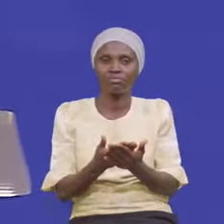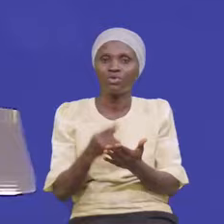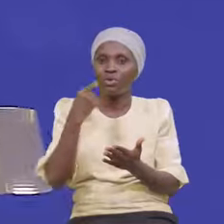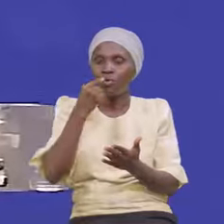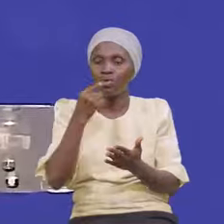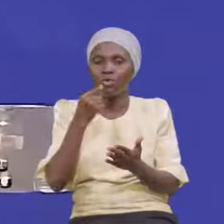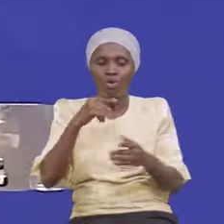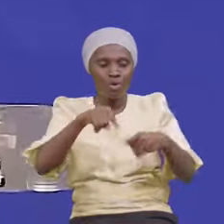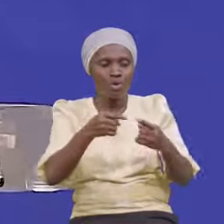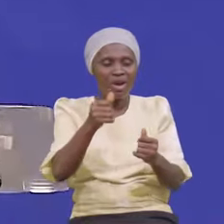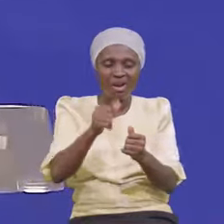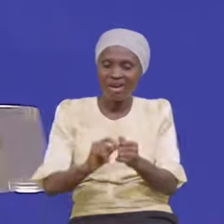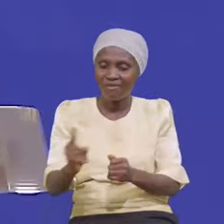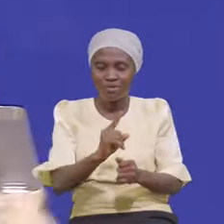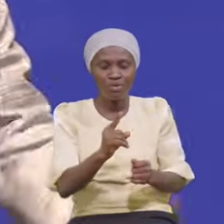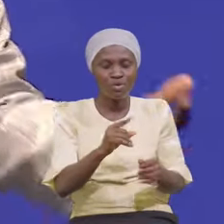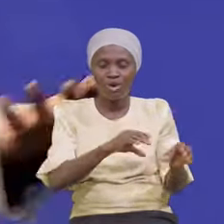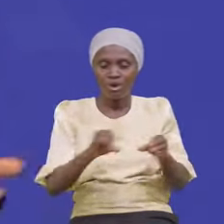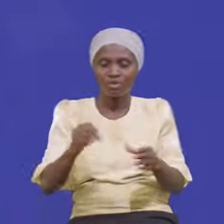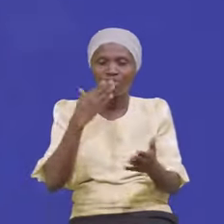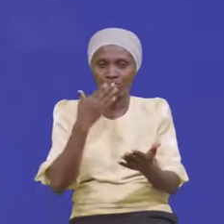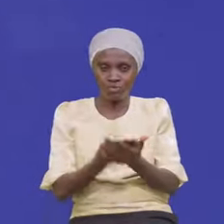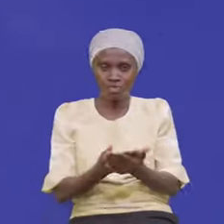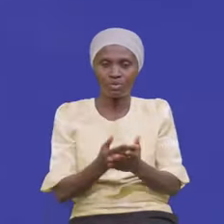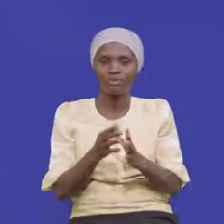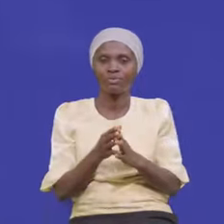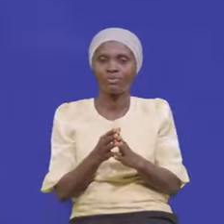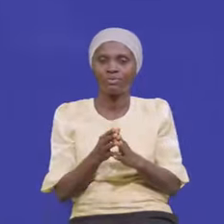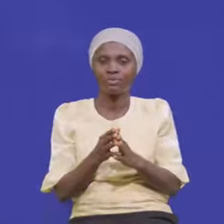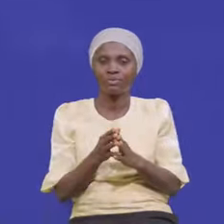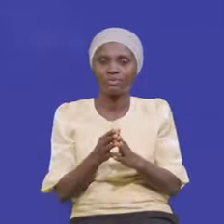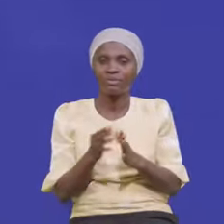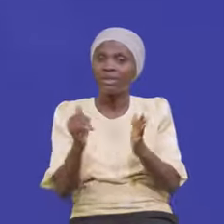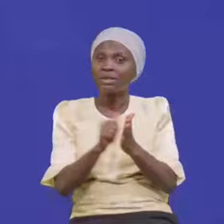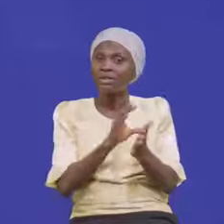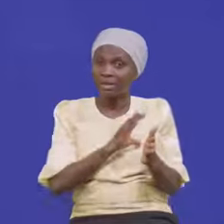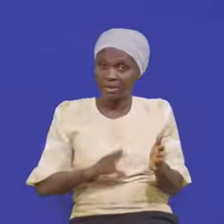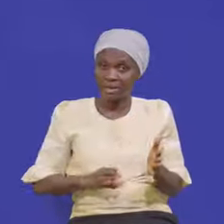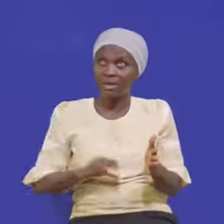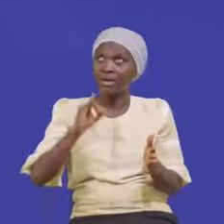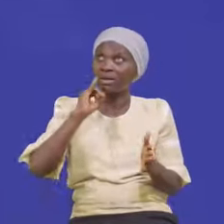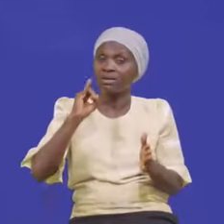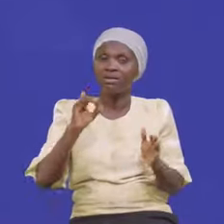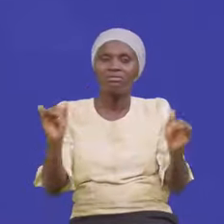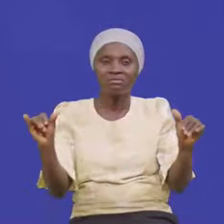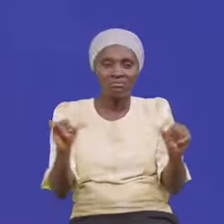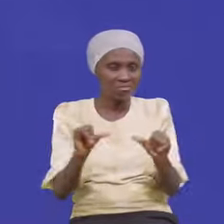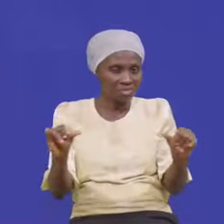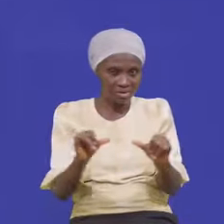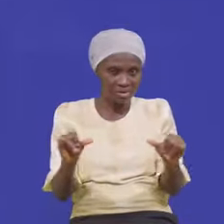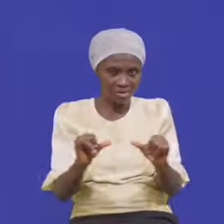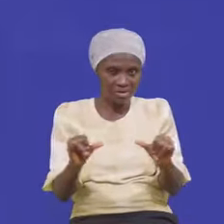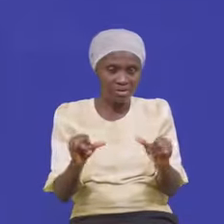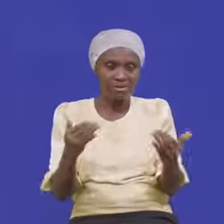went about doing good, ఆయన మేలు చేయుచు సంచరించాడు. And that Christ is still the same today, అదే క్రీస్తు ఈ రోజు కూడా అదే